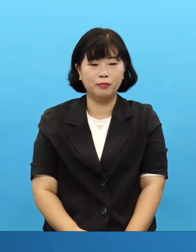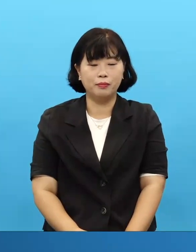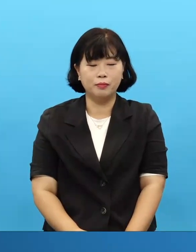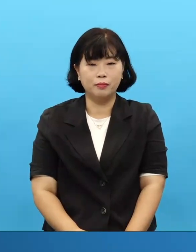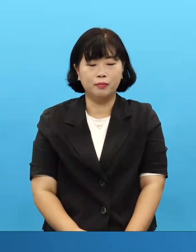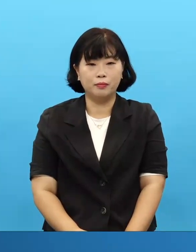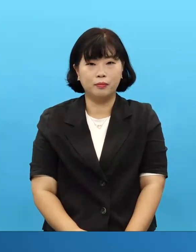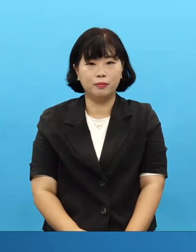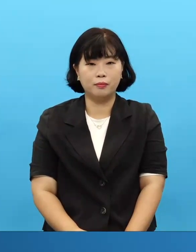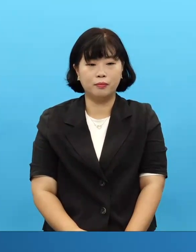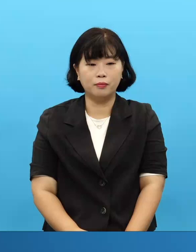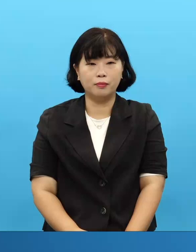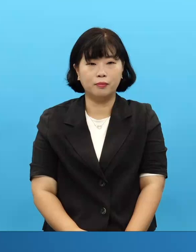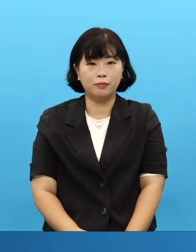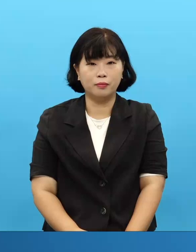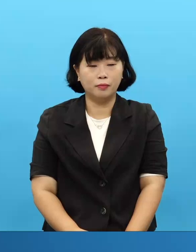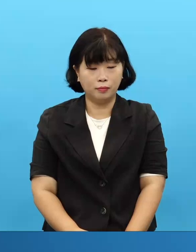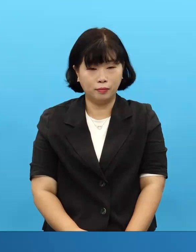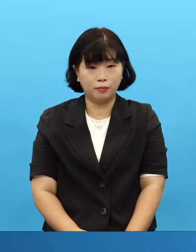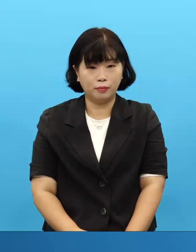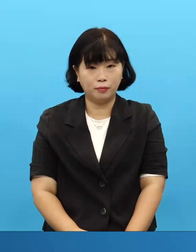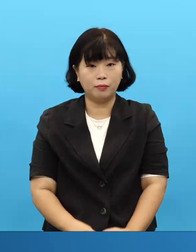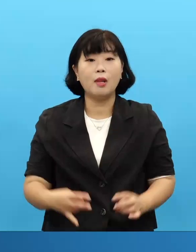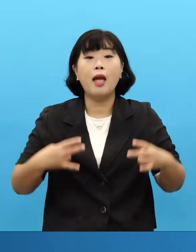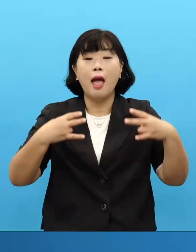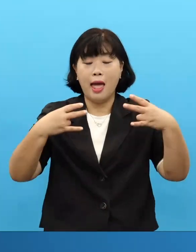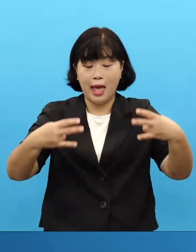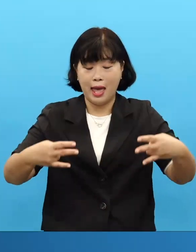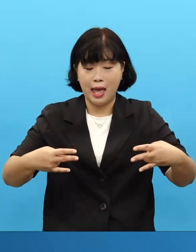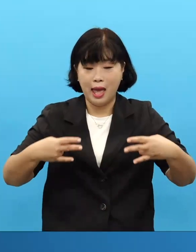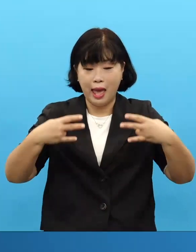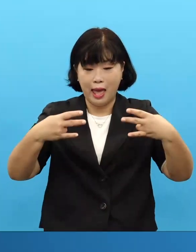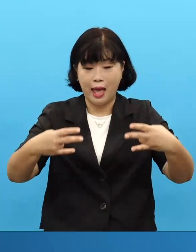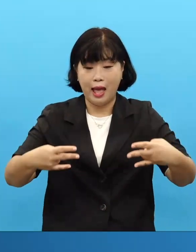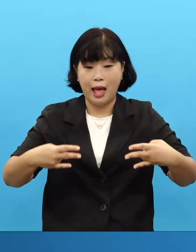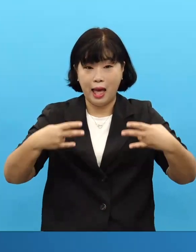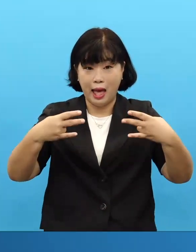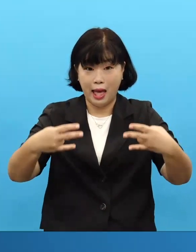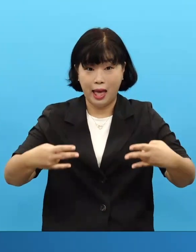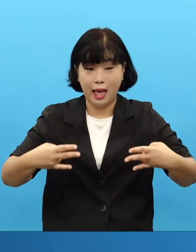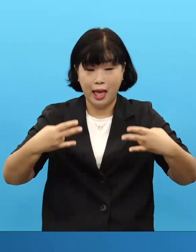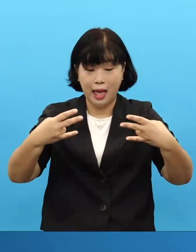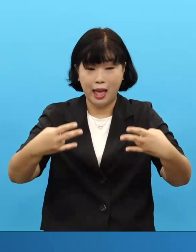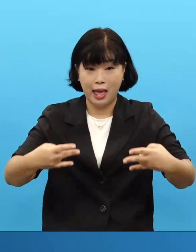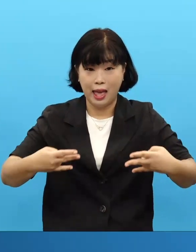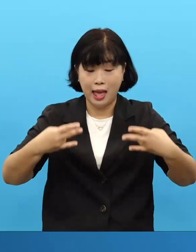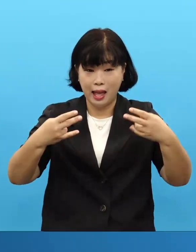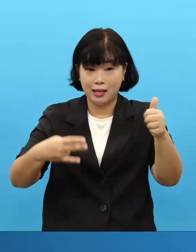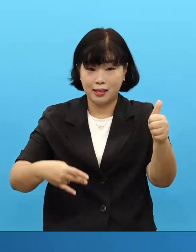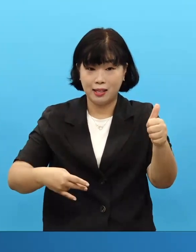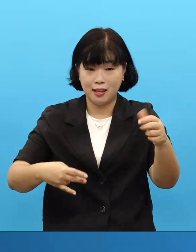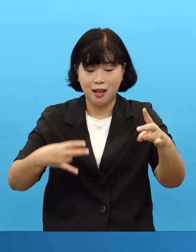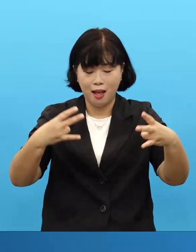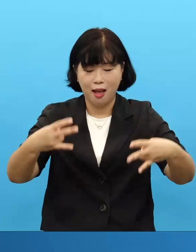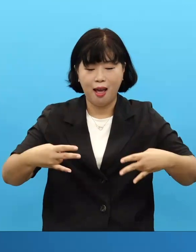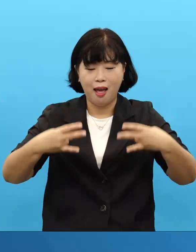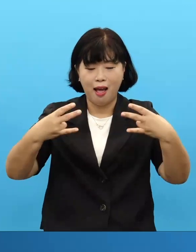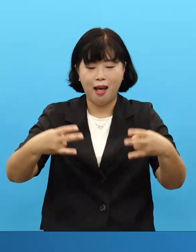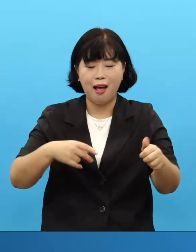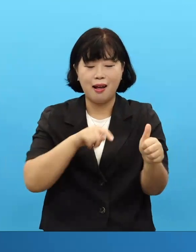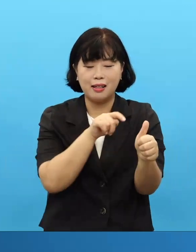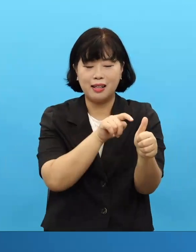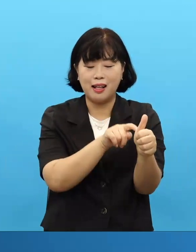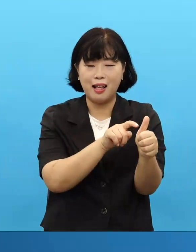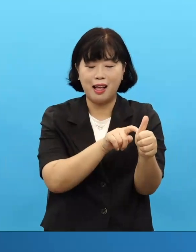get older because you become very vulnerable and you get weakened. Even Elijah said, I can go on no longer. 얼마나 힘들었으면 이제 나를